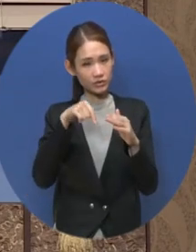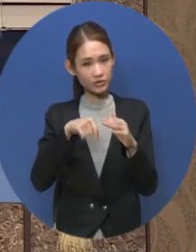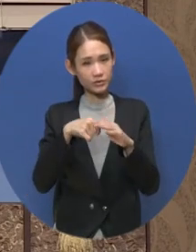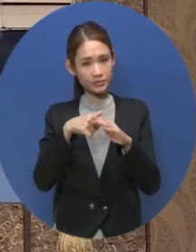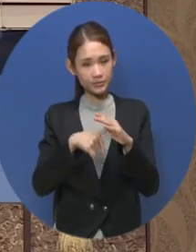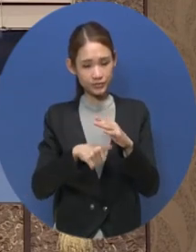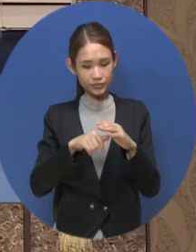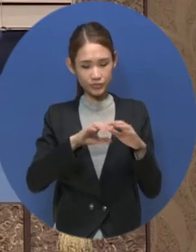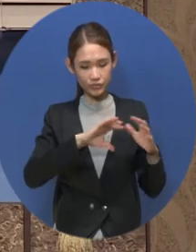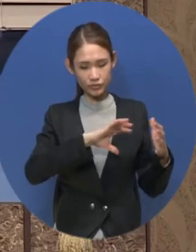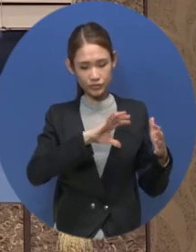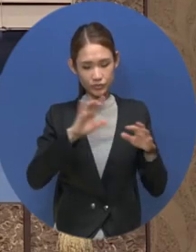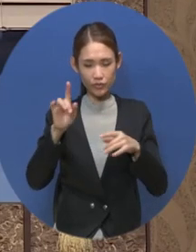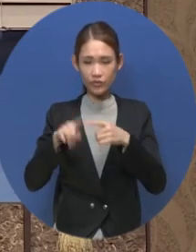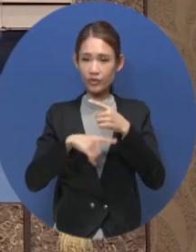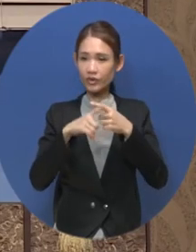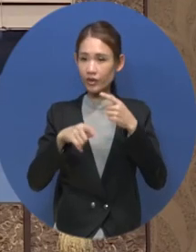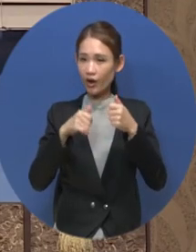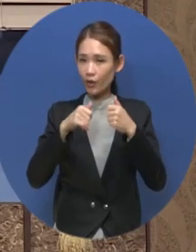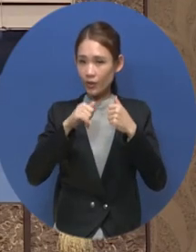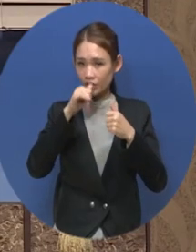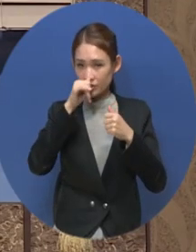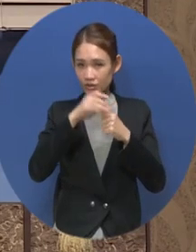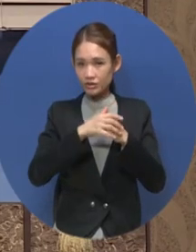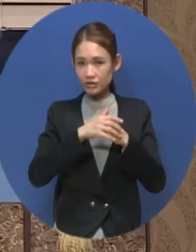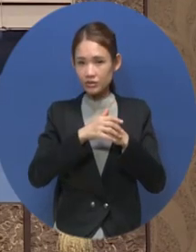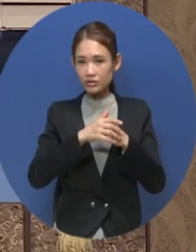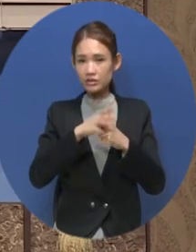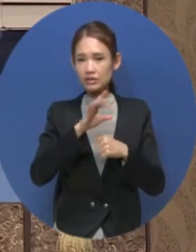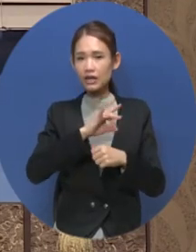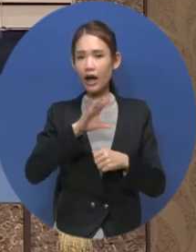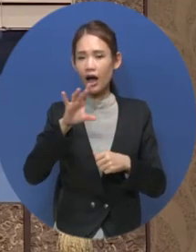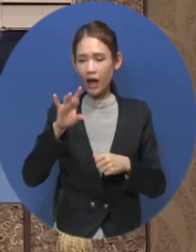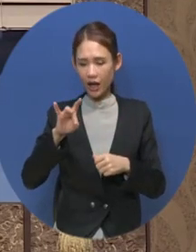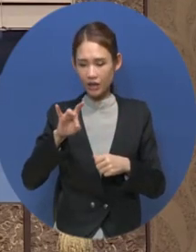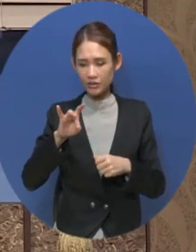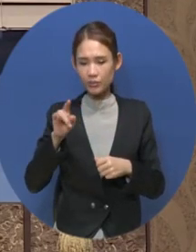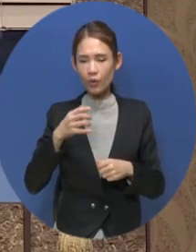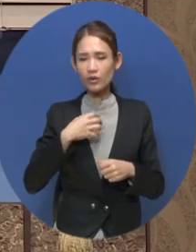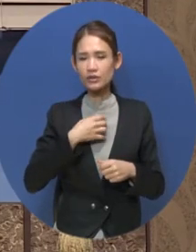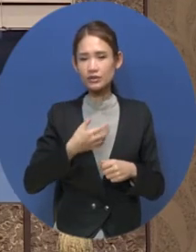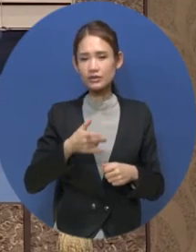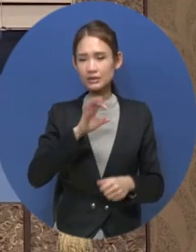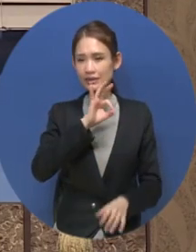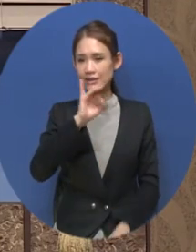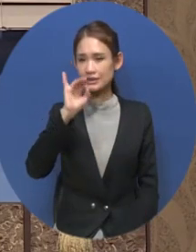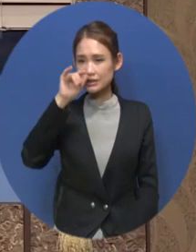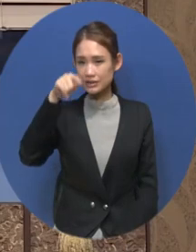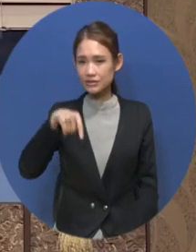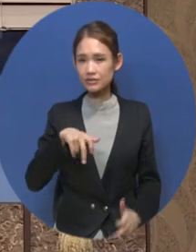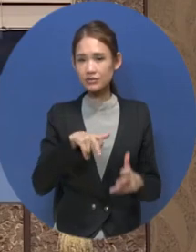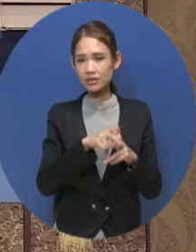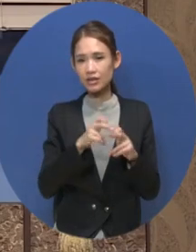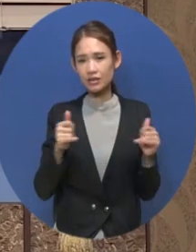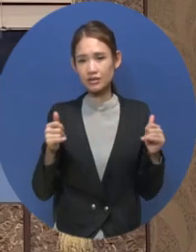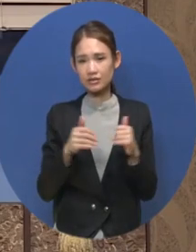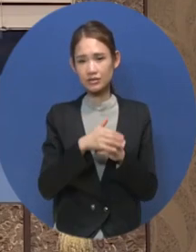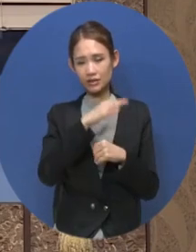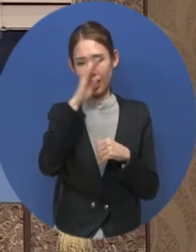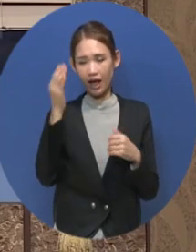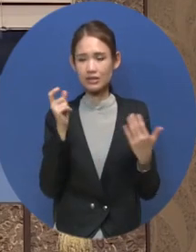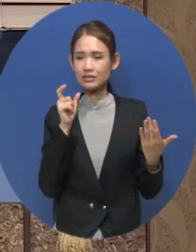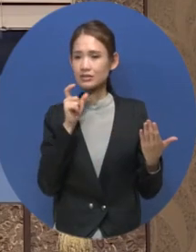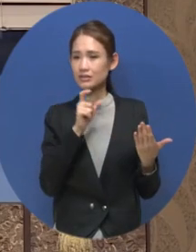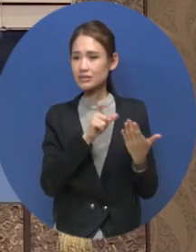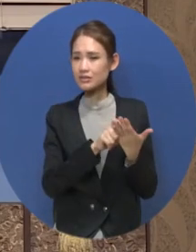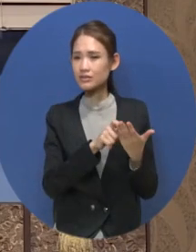빠져있는 국제대회라든지 이런 게 없는 장애 유형이 있습니다. 예를 들어서 이식장애인이라든지. 그렇지만 그분들도 우리 다 등록